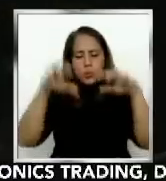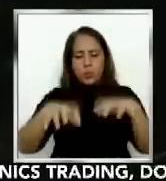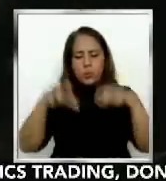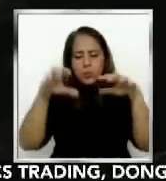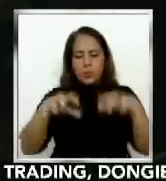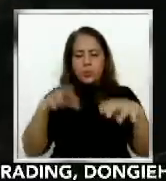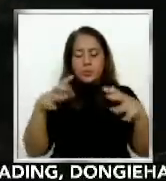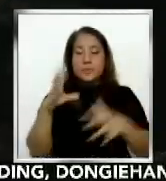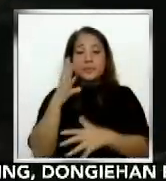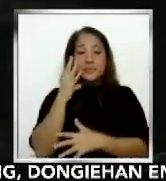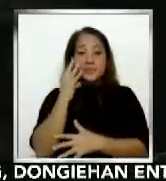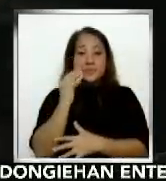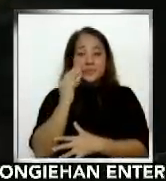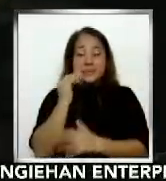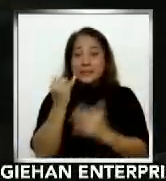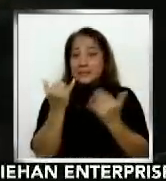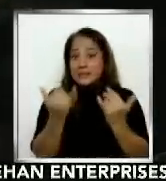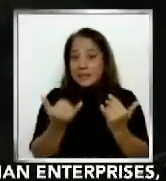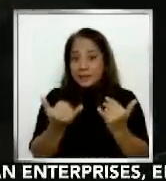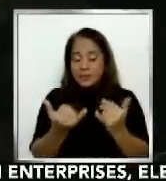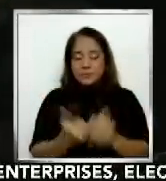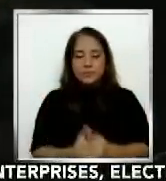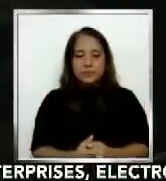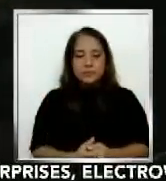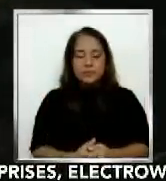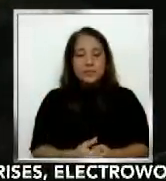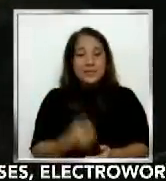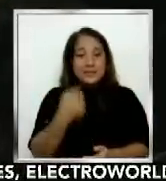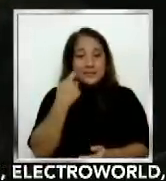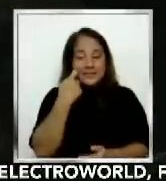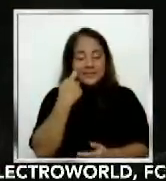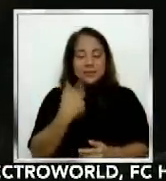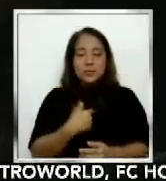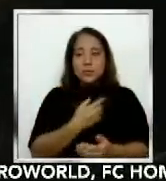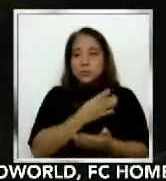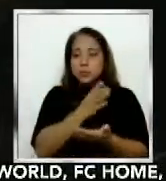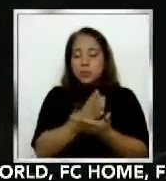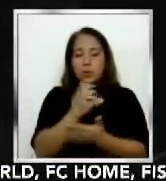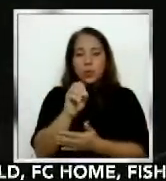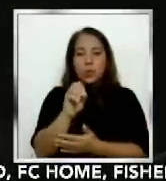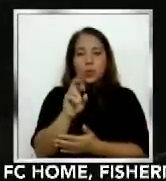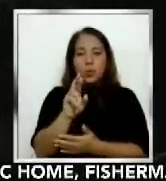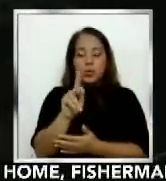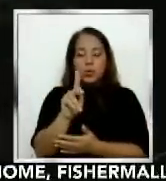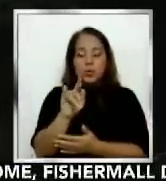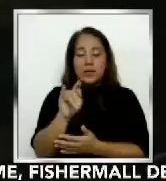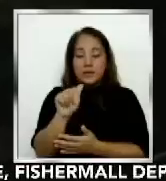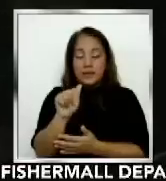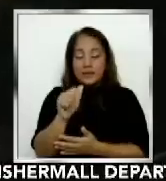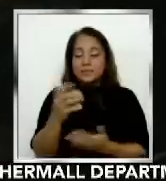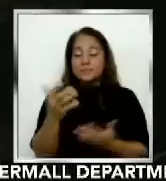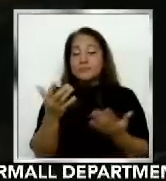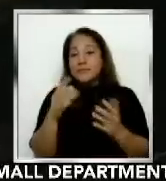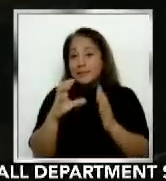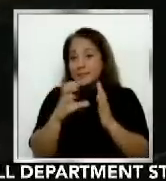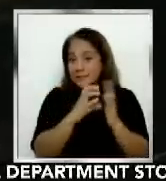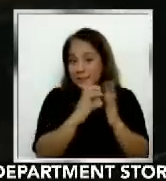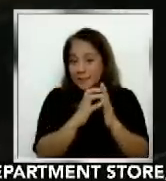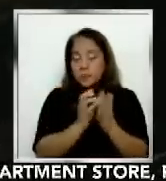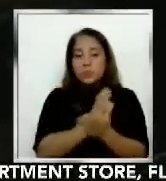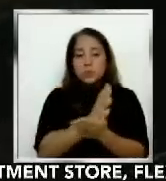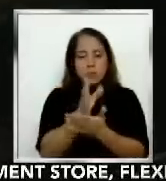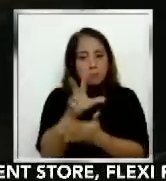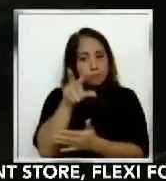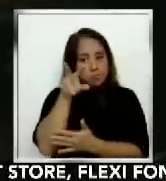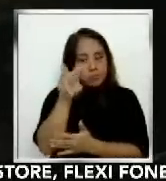natin ngayong mga panahon na ito. Pero kanina, pinuntahan natin ang Oroquieta City sa Misamis Occidental at doon ko nasaksihan yung